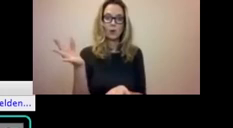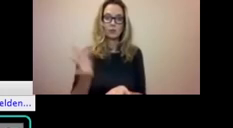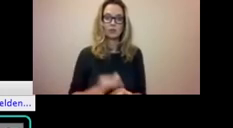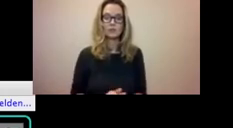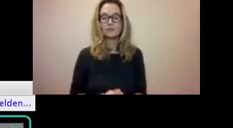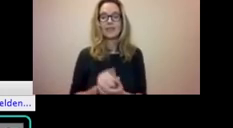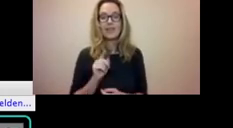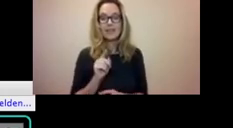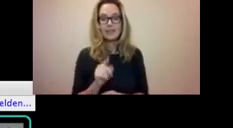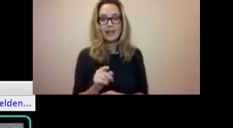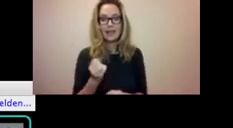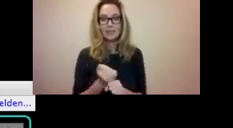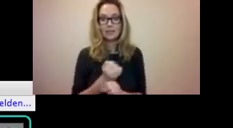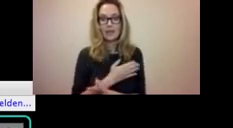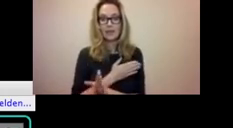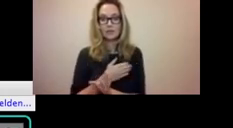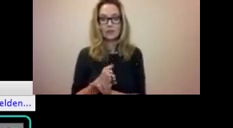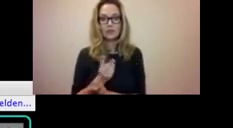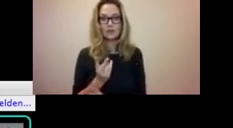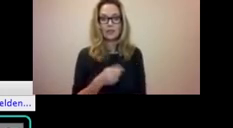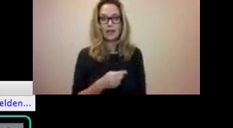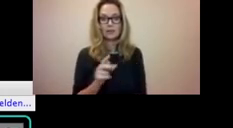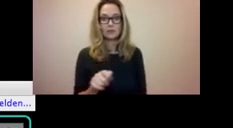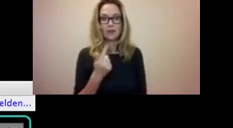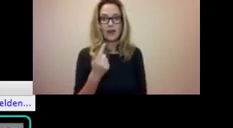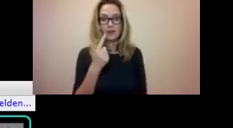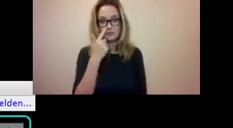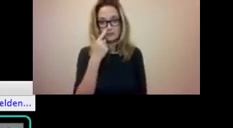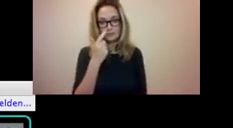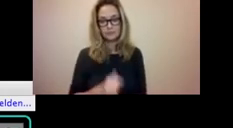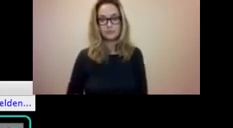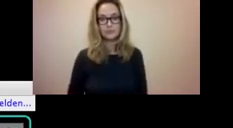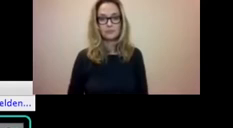En daar heb ik gewerkt tot 2012.